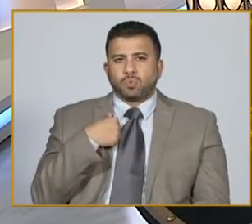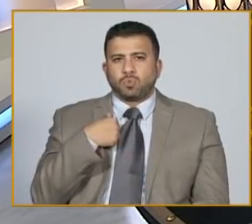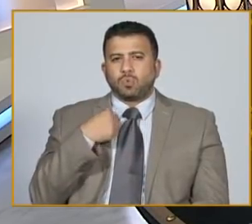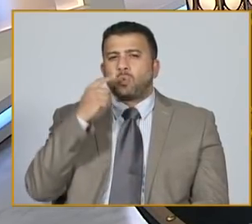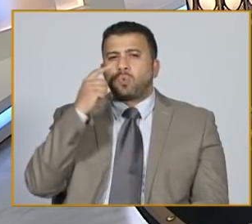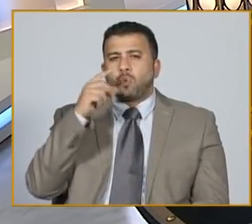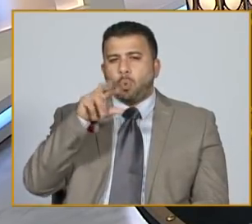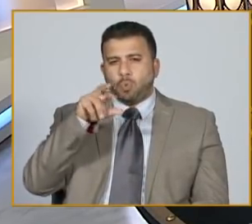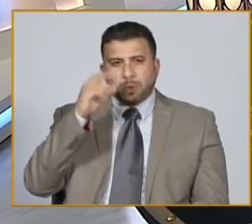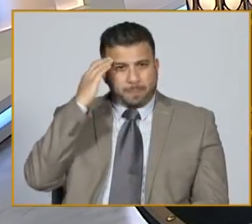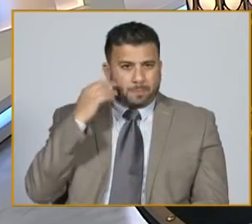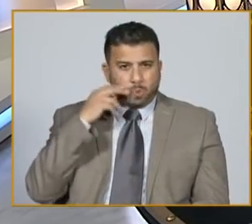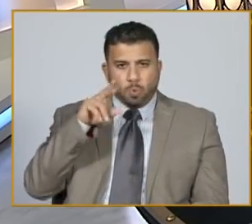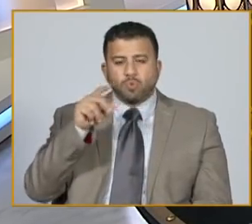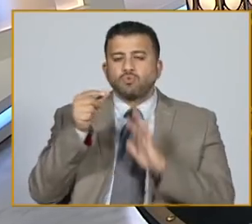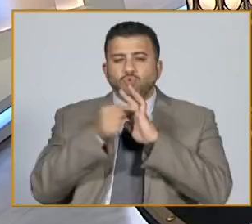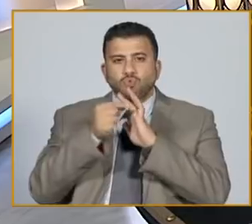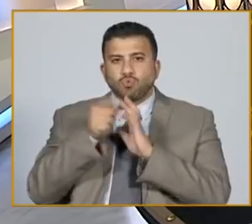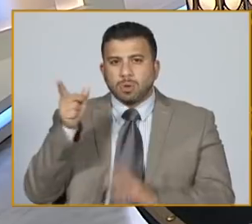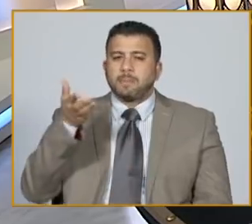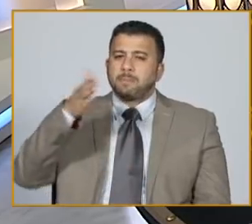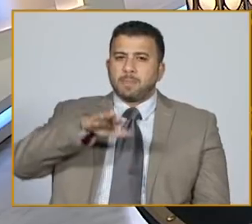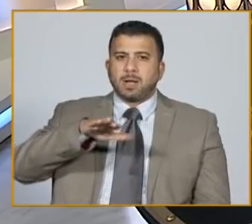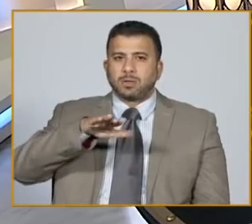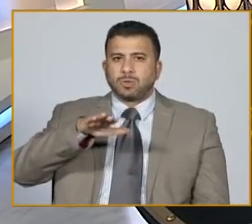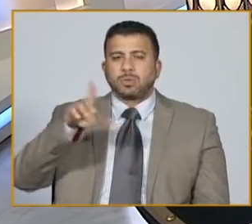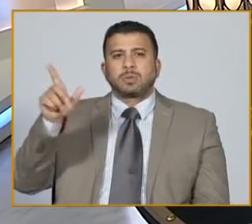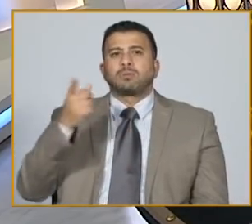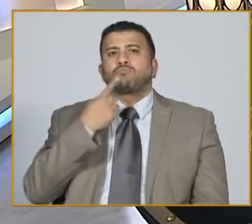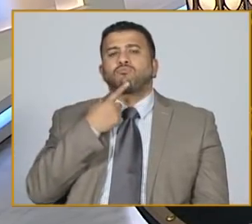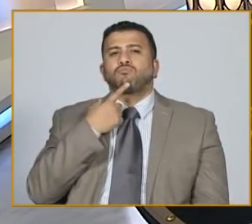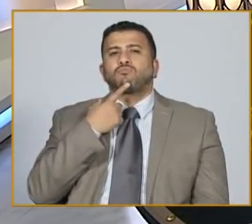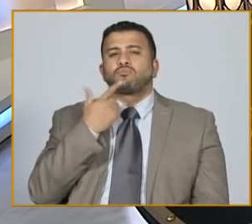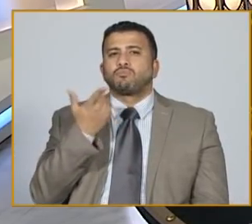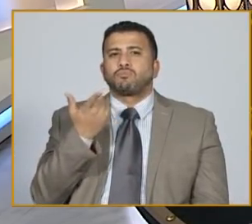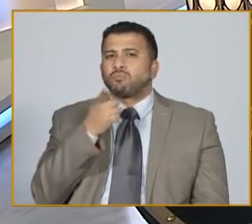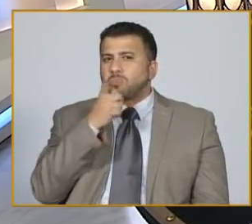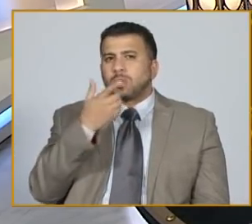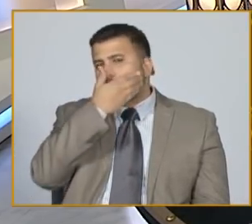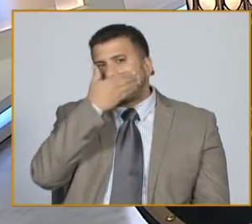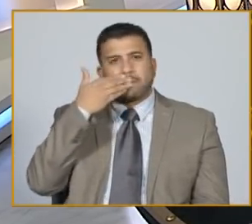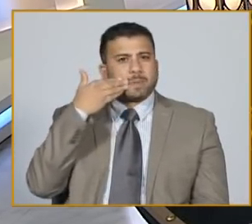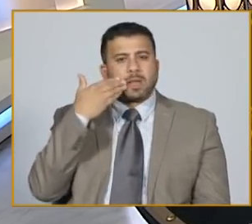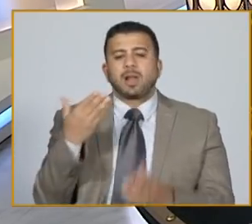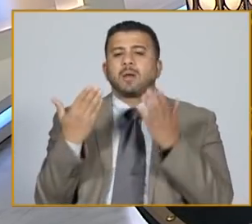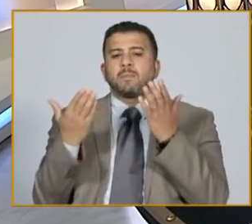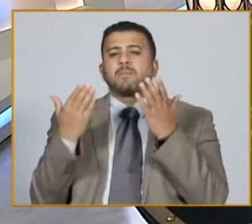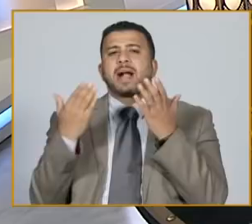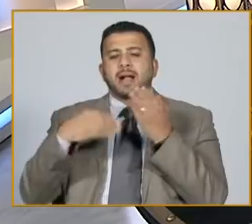بتقول تروح ال هنا في الحرم مثلا في رمضان ولا شيء؟ إن شاء